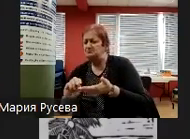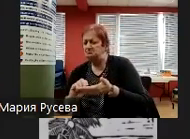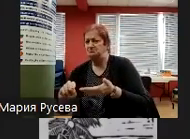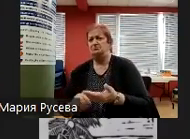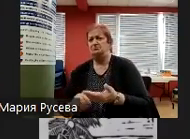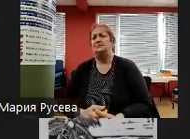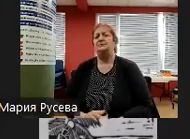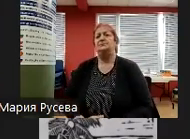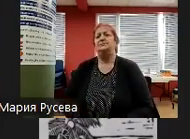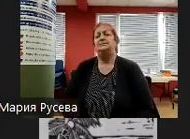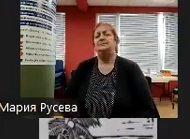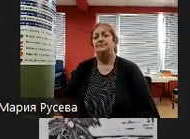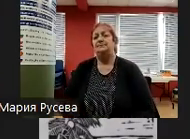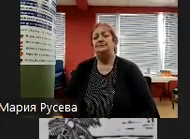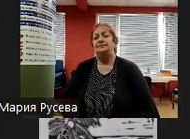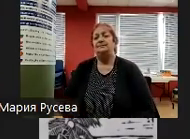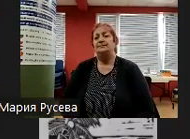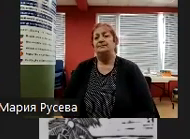And it's even more true for